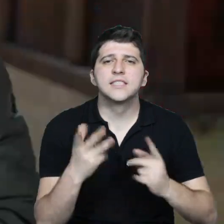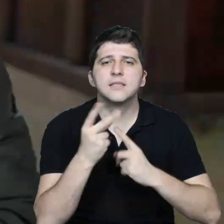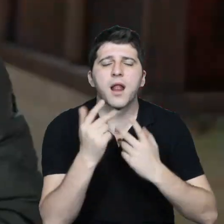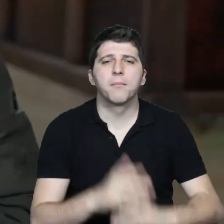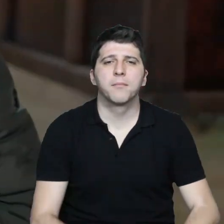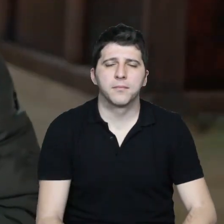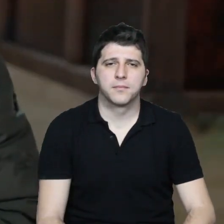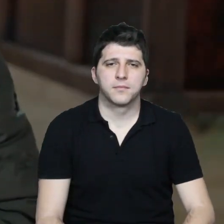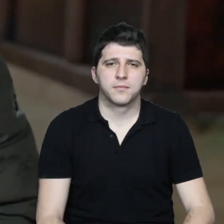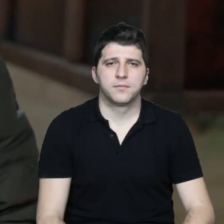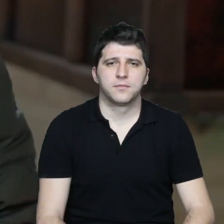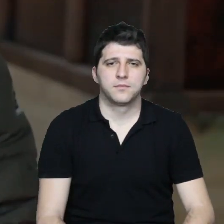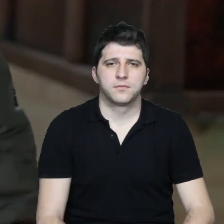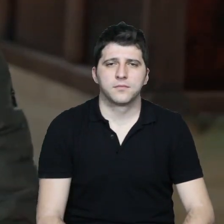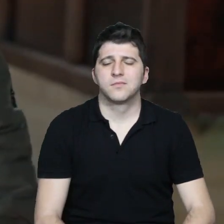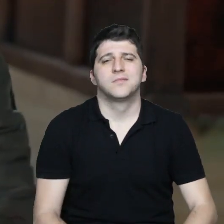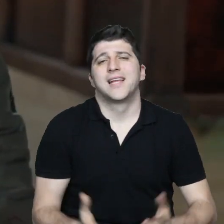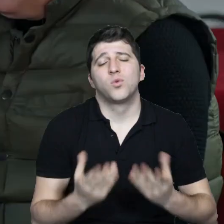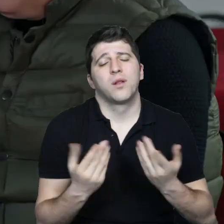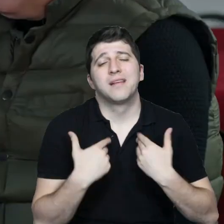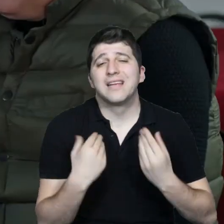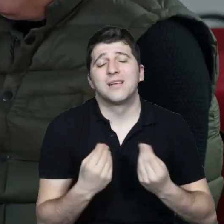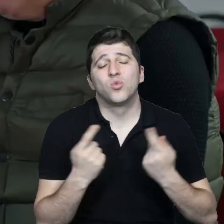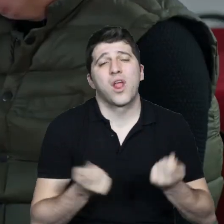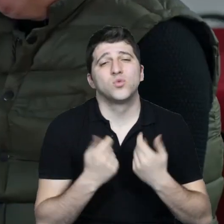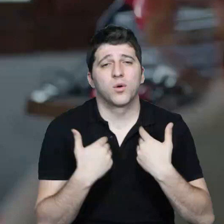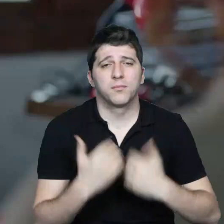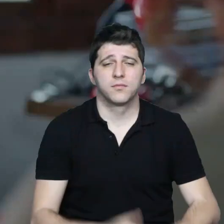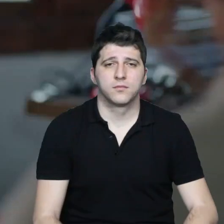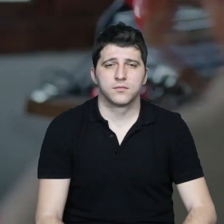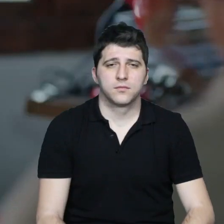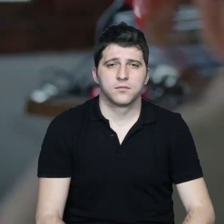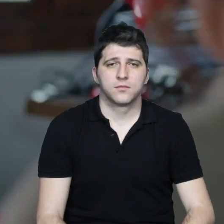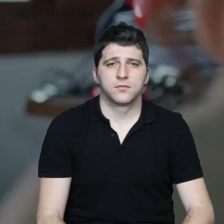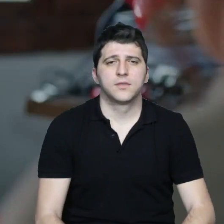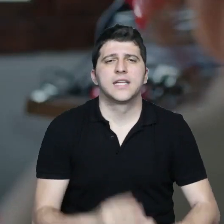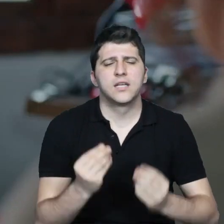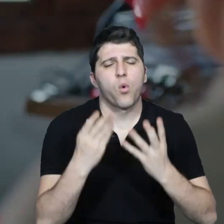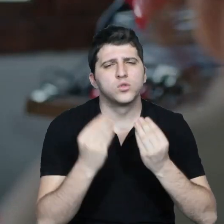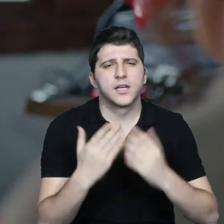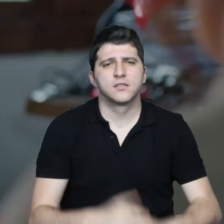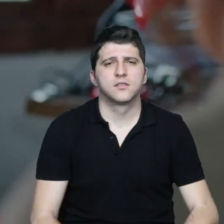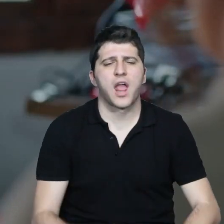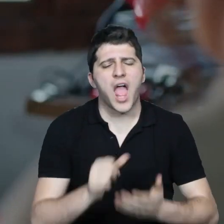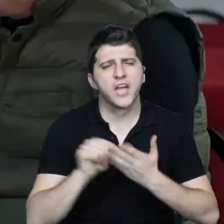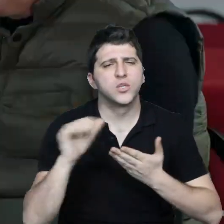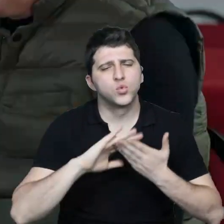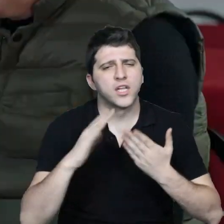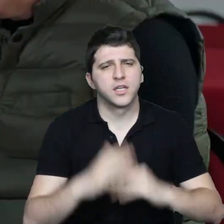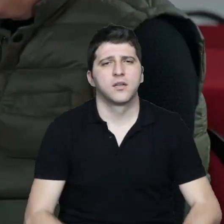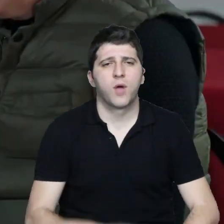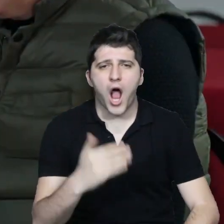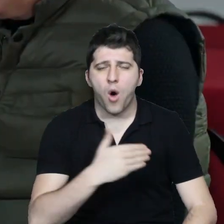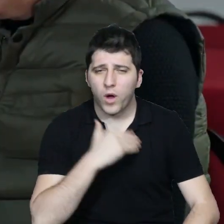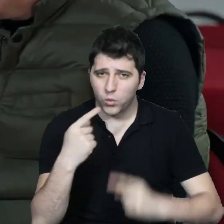İbrahim? Nasıl olayım? İyi olmaya çalışıyorum. İyi olacaksın. Her şey düzelecek. Şu